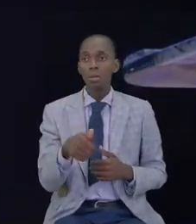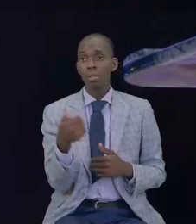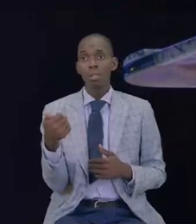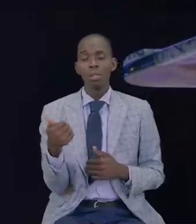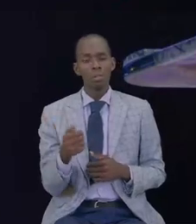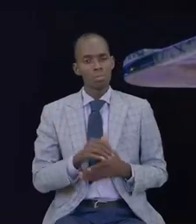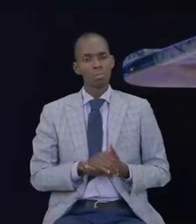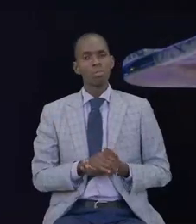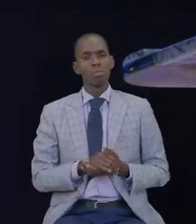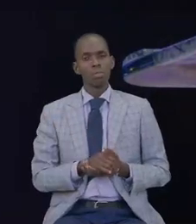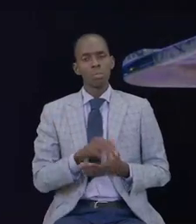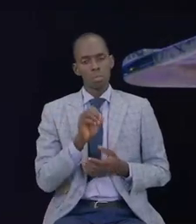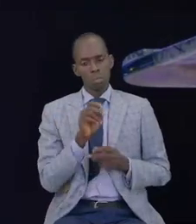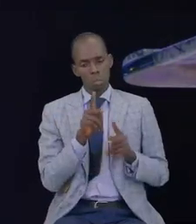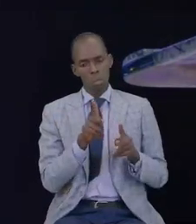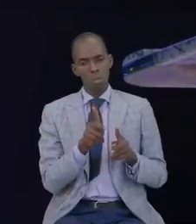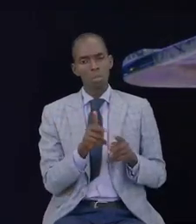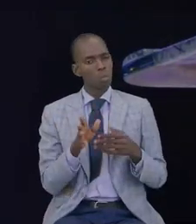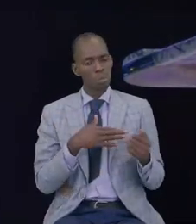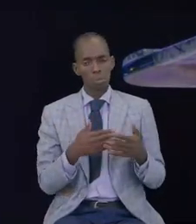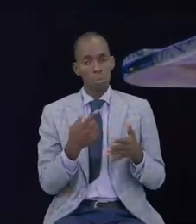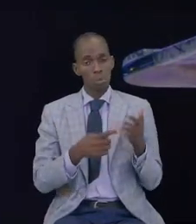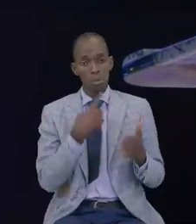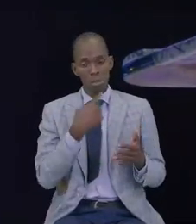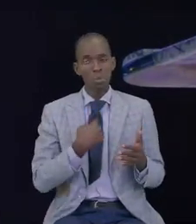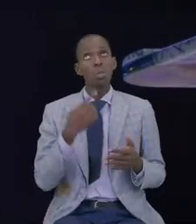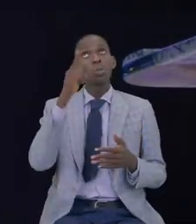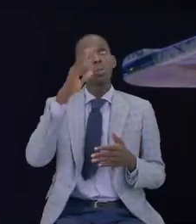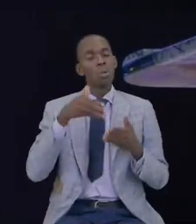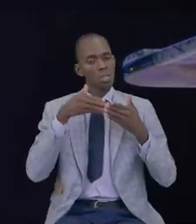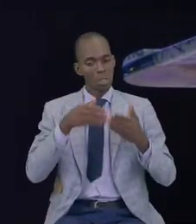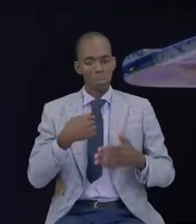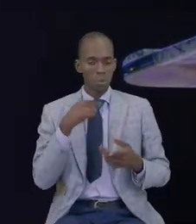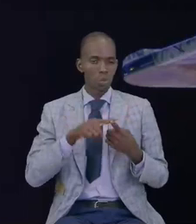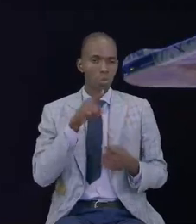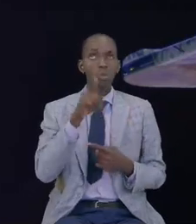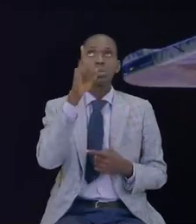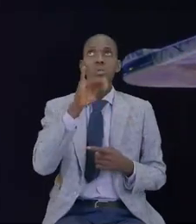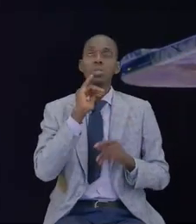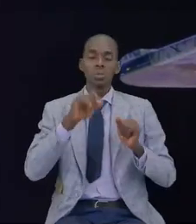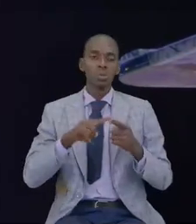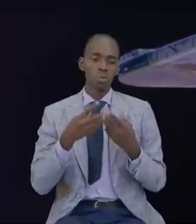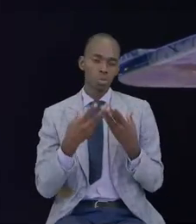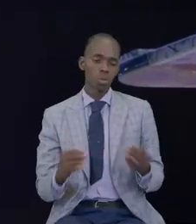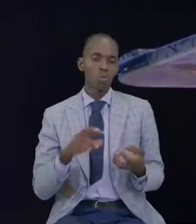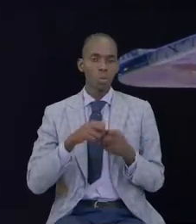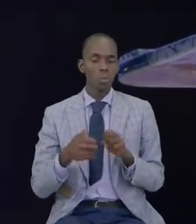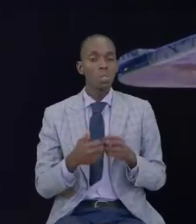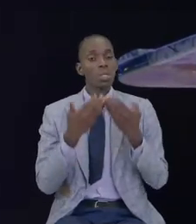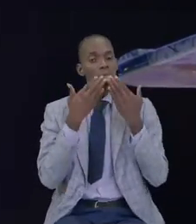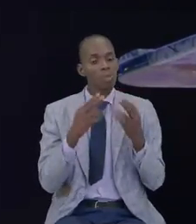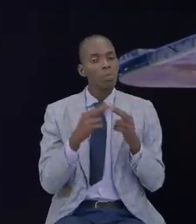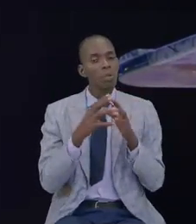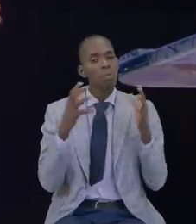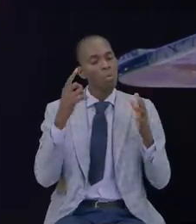ça, mais Dieu m'a conduit vers toi et Dieu est capable de régler le problème. Merci beaucoup pour ta fidélité